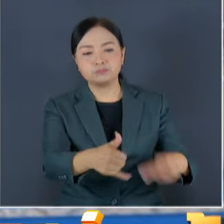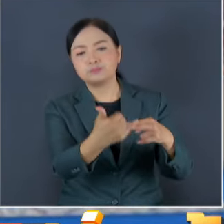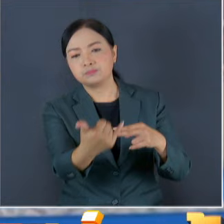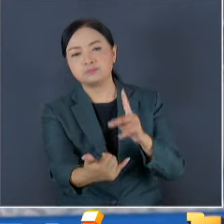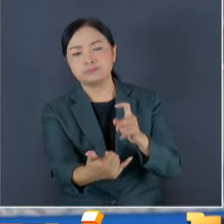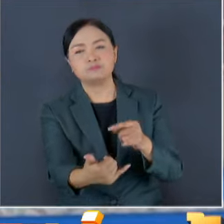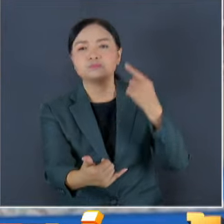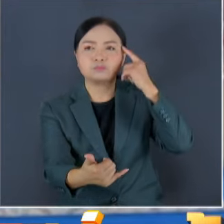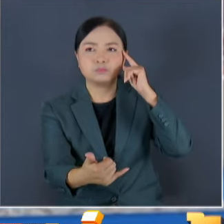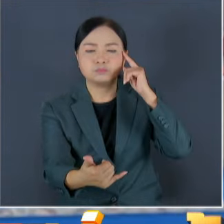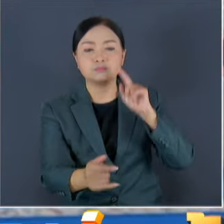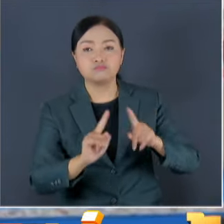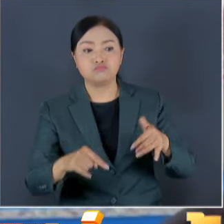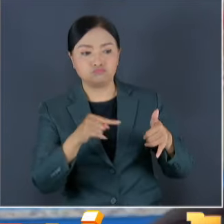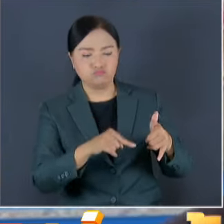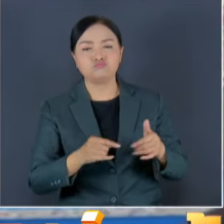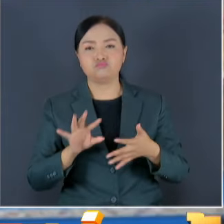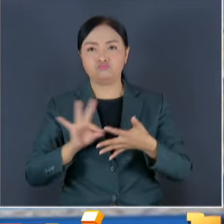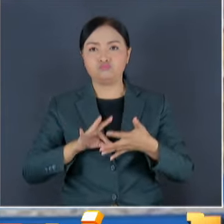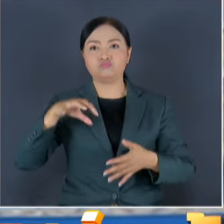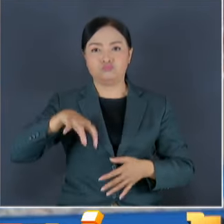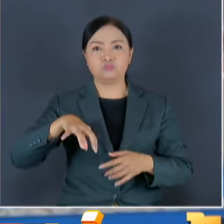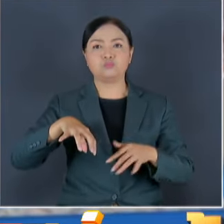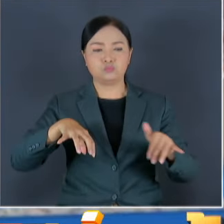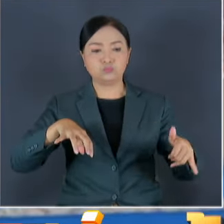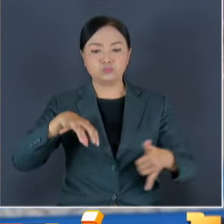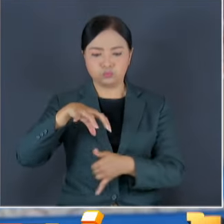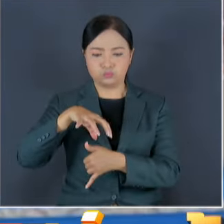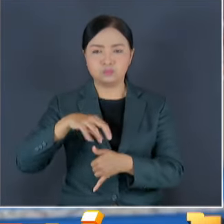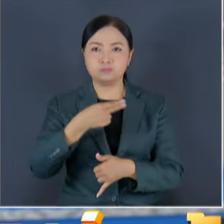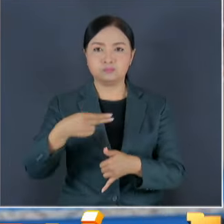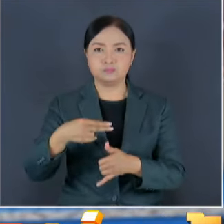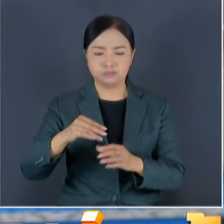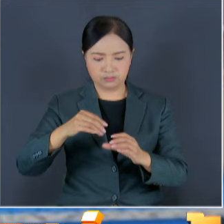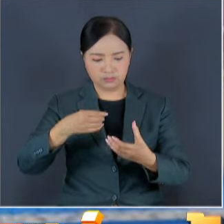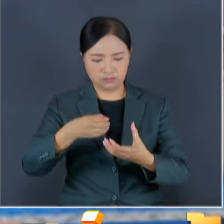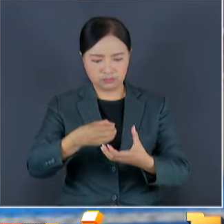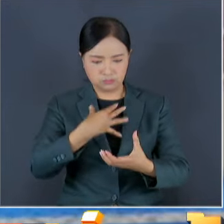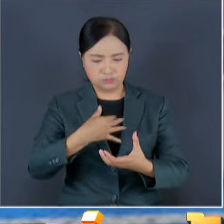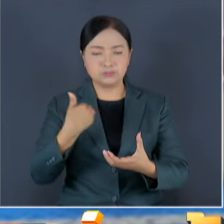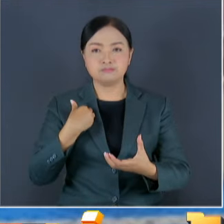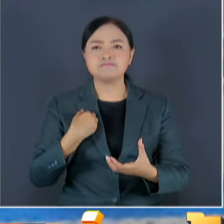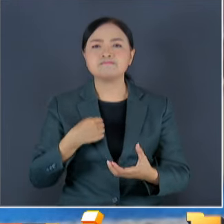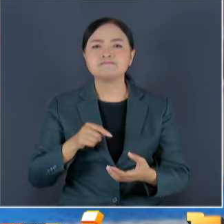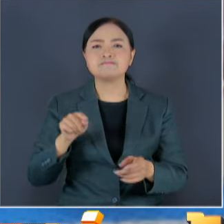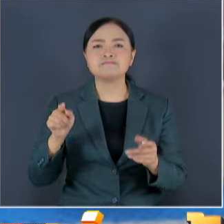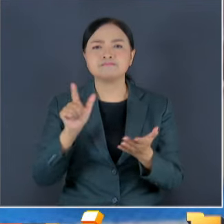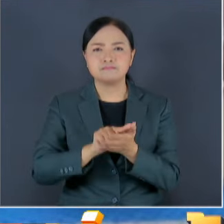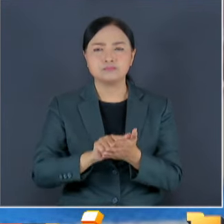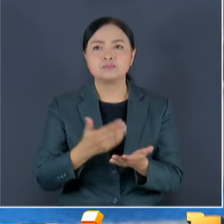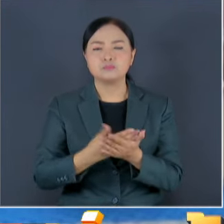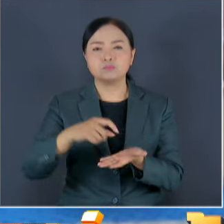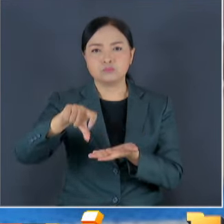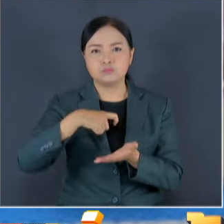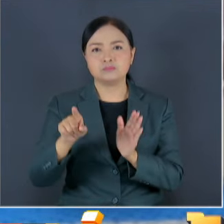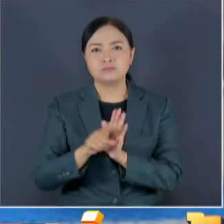แต่ตอนที่เสียชัดอยู่ที่คอนโดของเธอเนี่ยมีการส่งข้อความมาหาคล้ายกับเป็นการสั่งลาก็โอนเงินให้ด้วย2ครั้งร